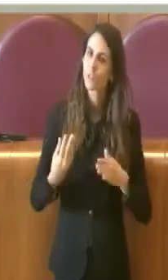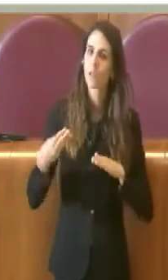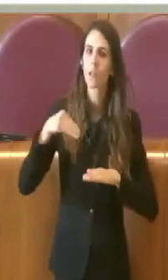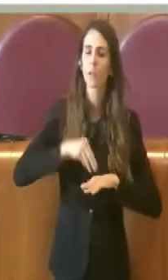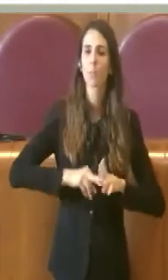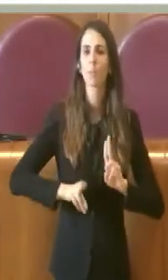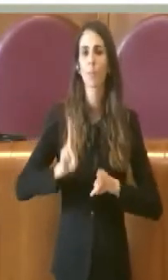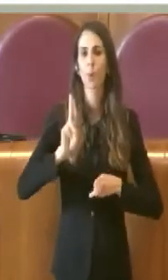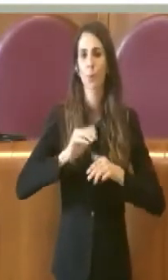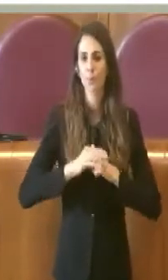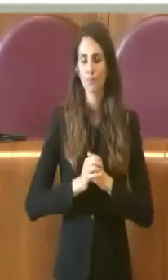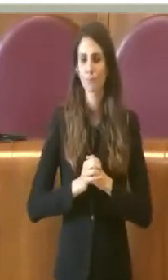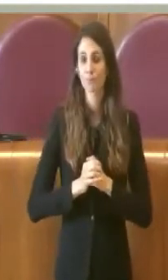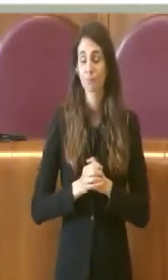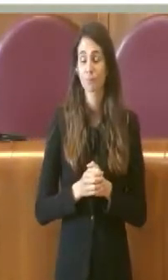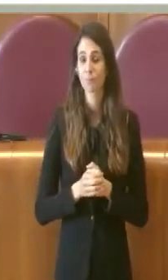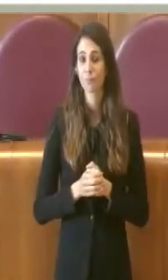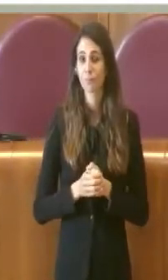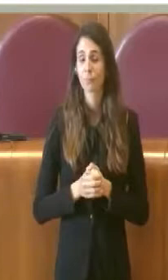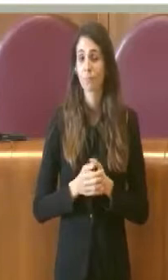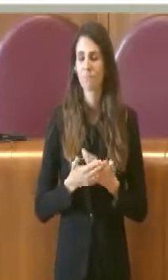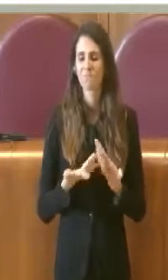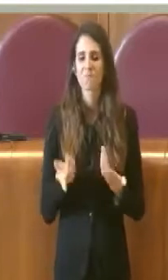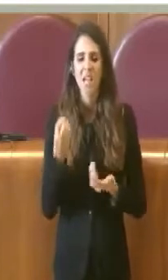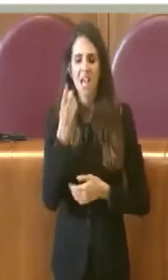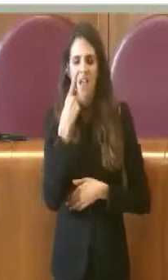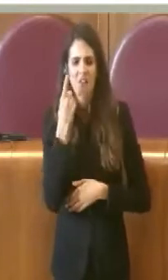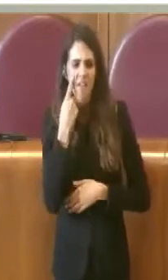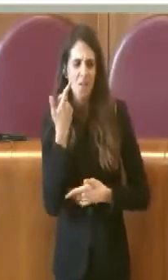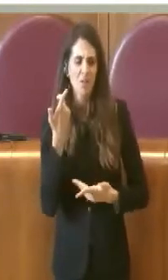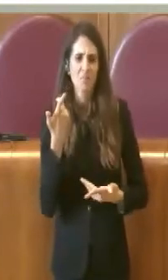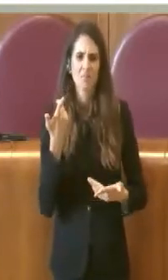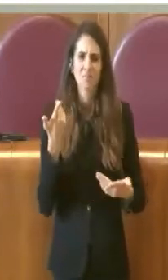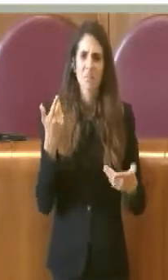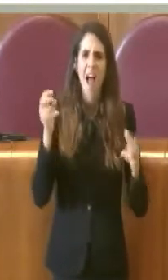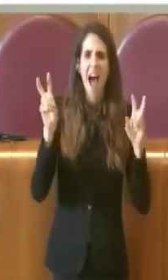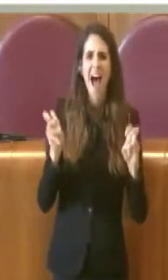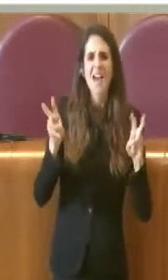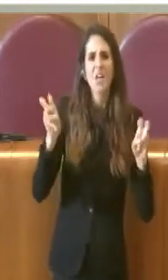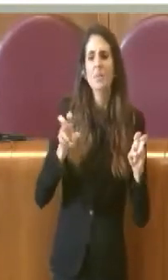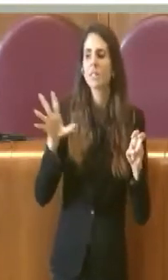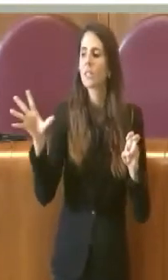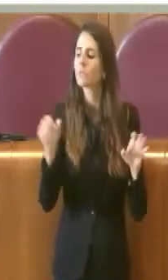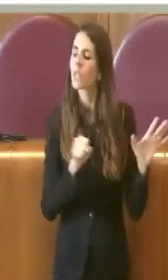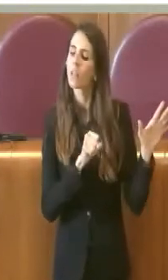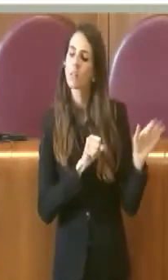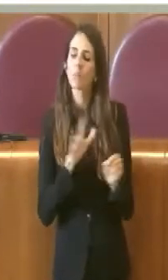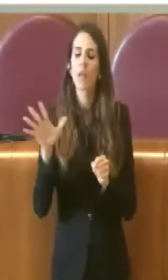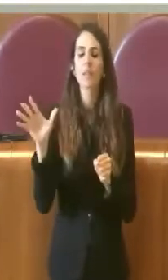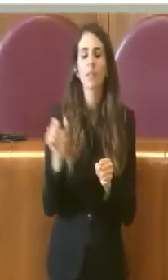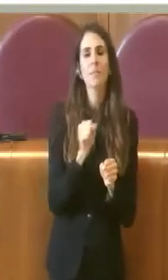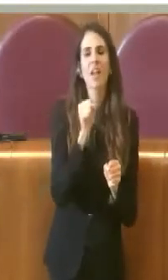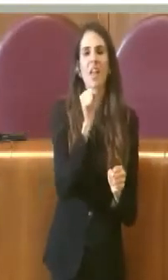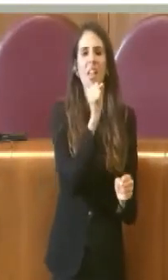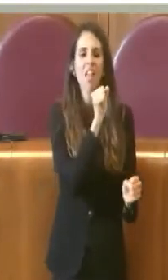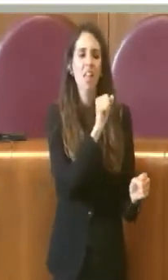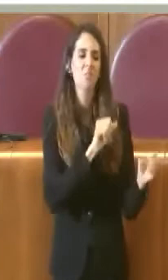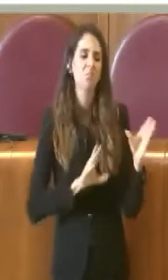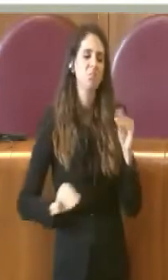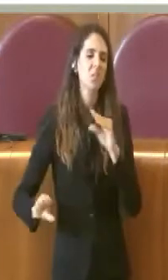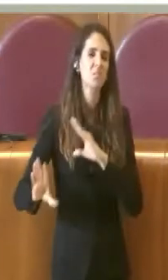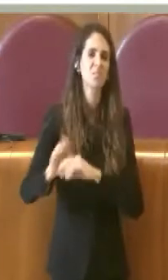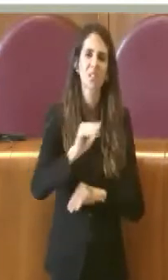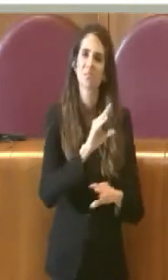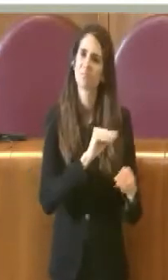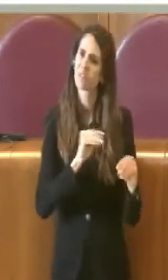nell'affrontarlo. Il modo strumentale con cui viene utilizzata la memoria di giunta dell'11